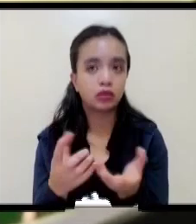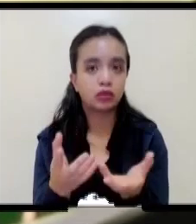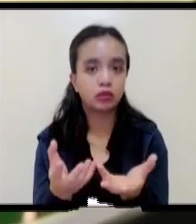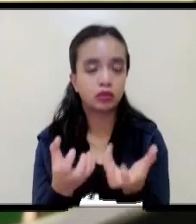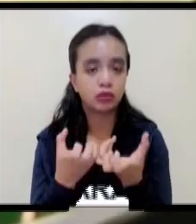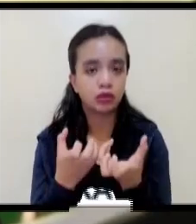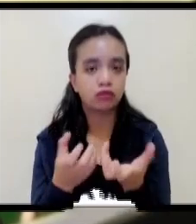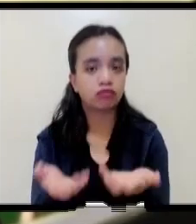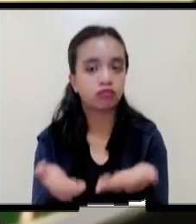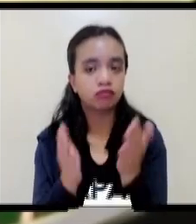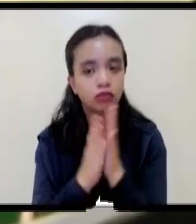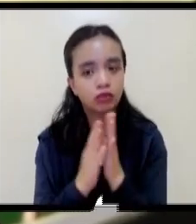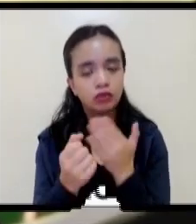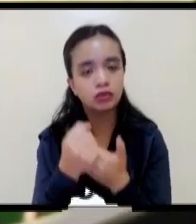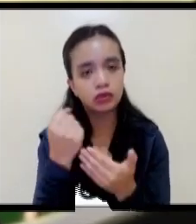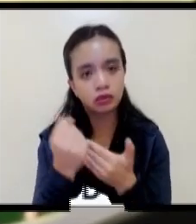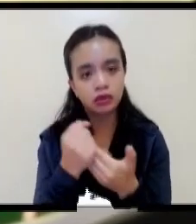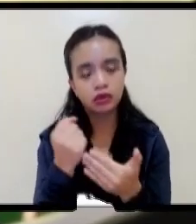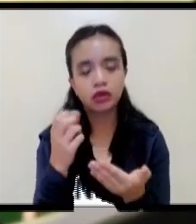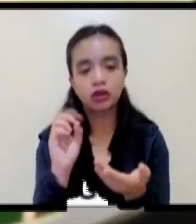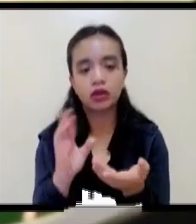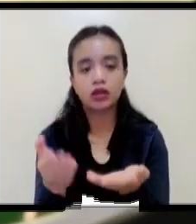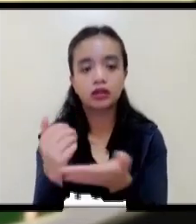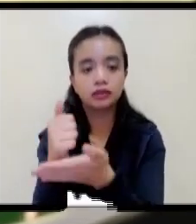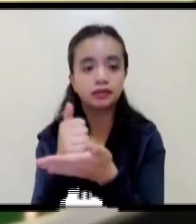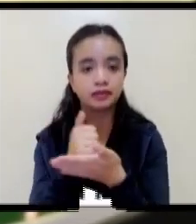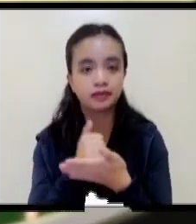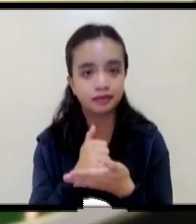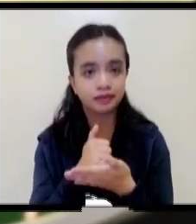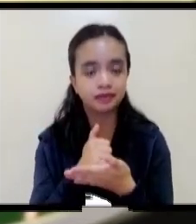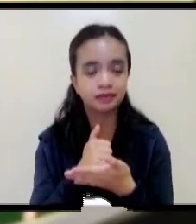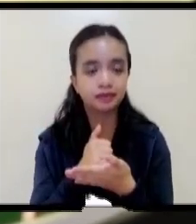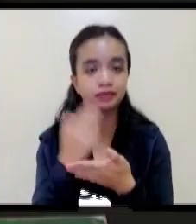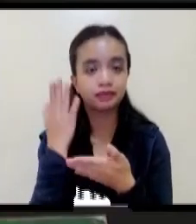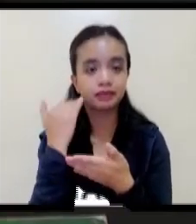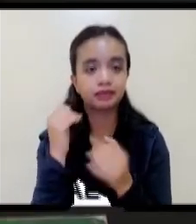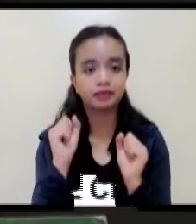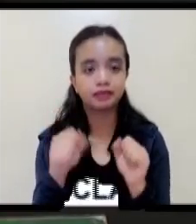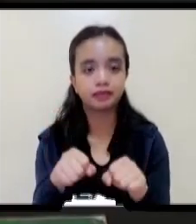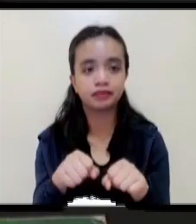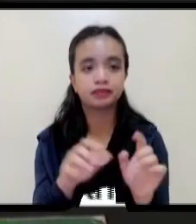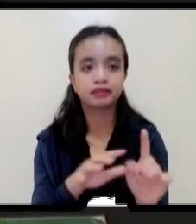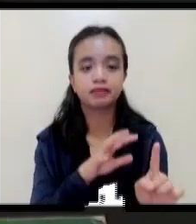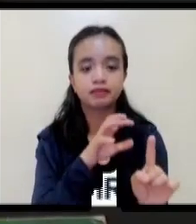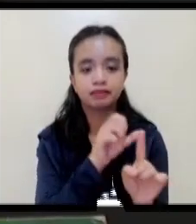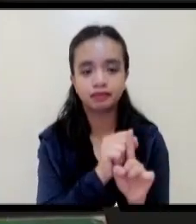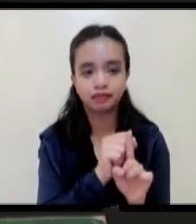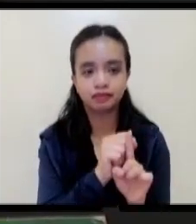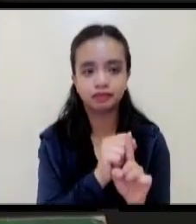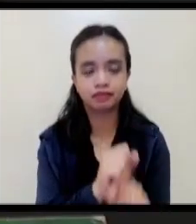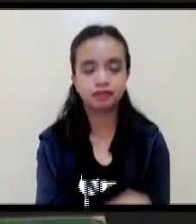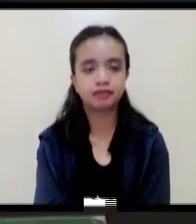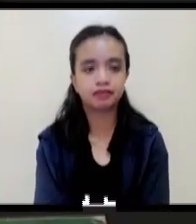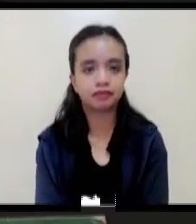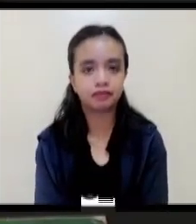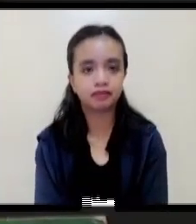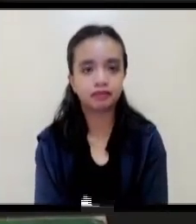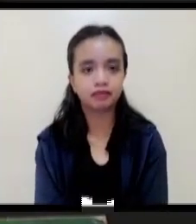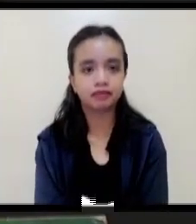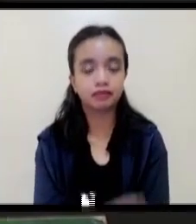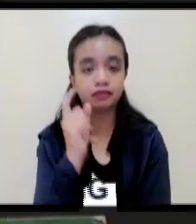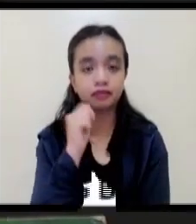posible, gusto nilang ihingi ng tulong po sa inyo upang mahuli nila siya. As far as the allegations are